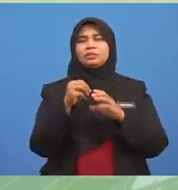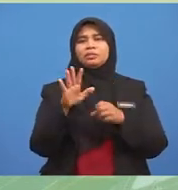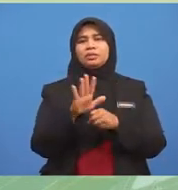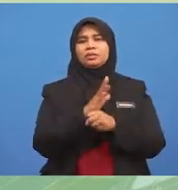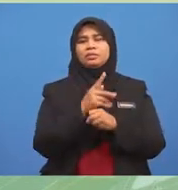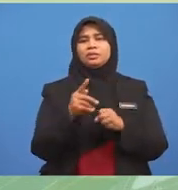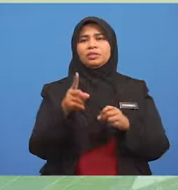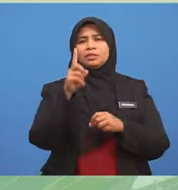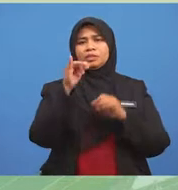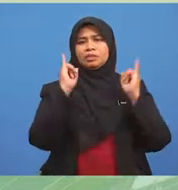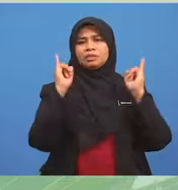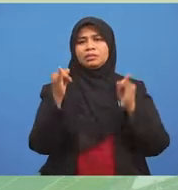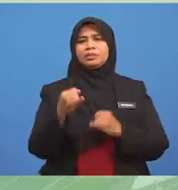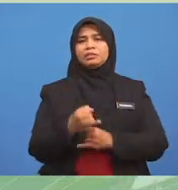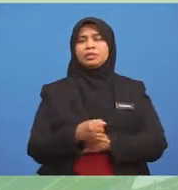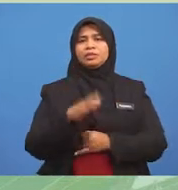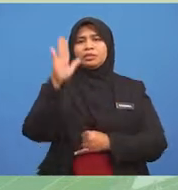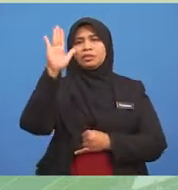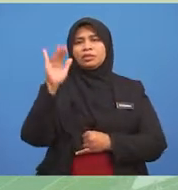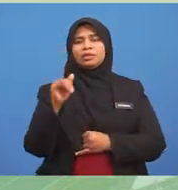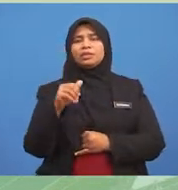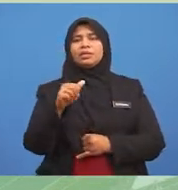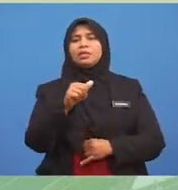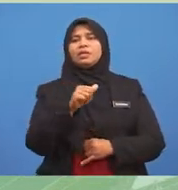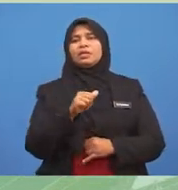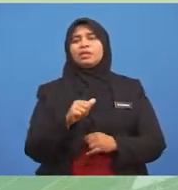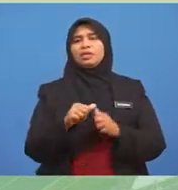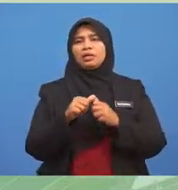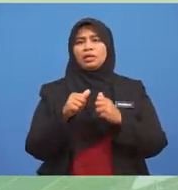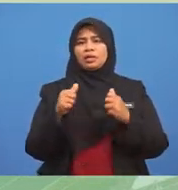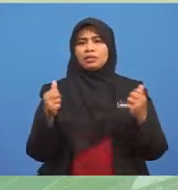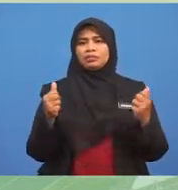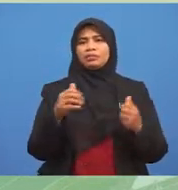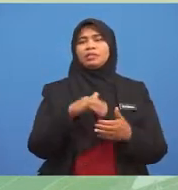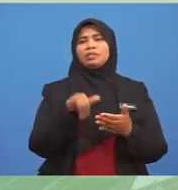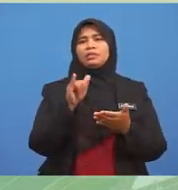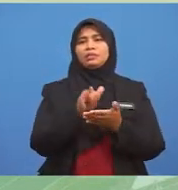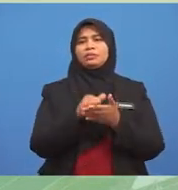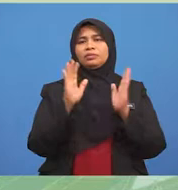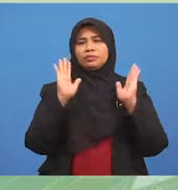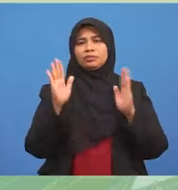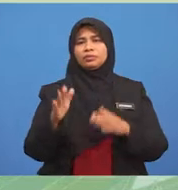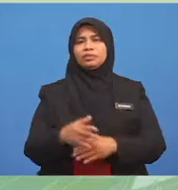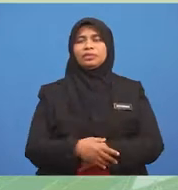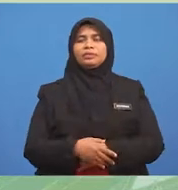iaitu solat. Solat merupakan tiang agama dan rukun Islam yang kedua.